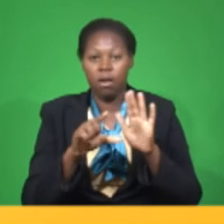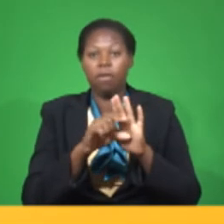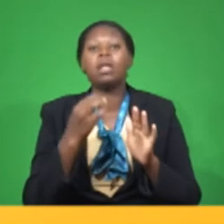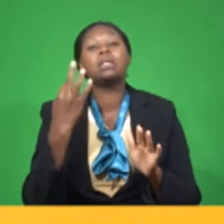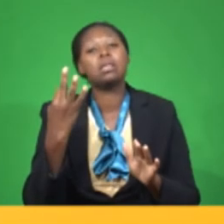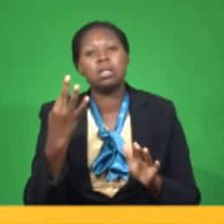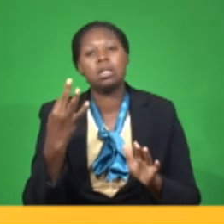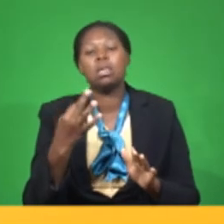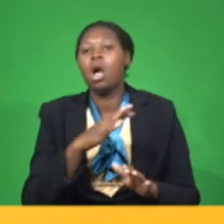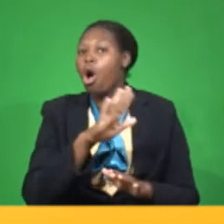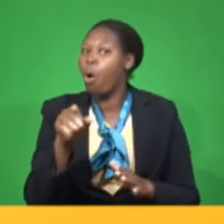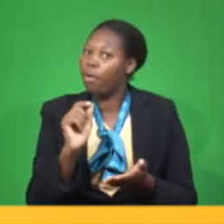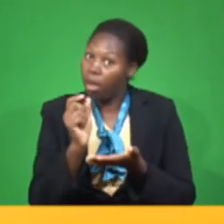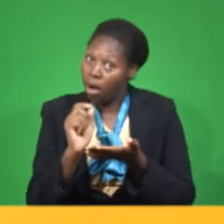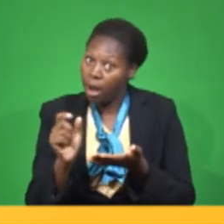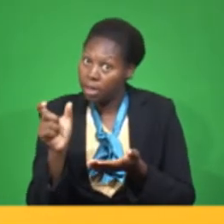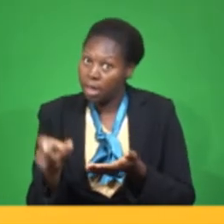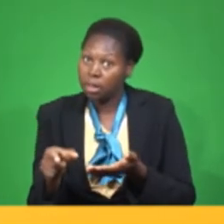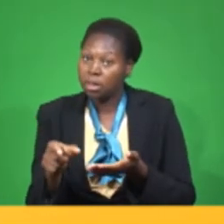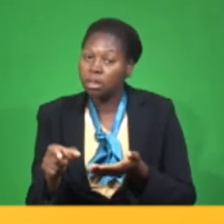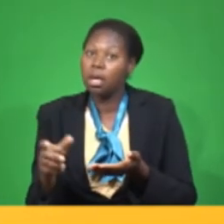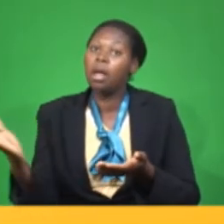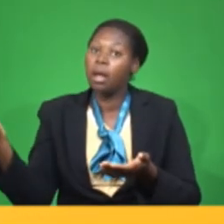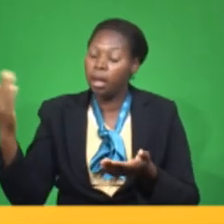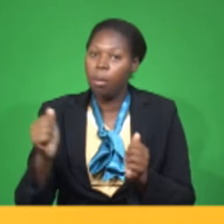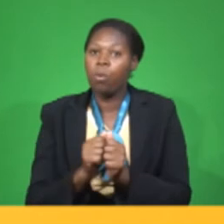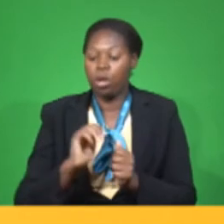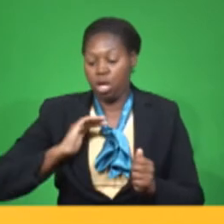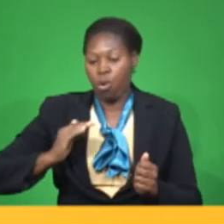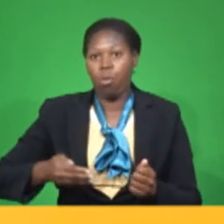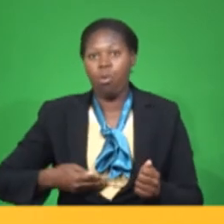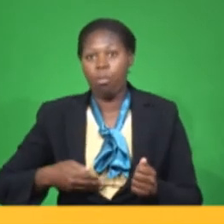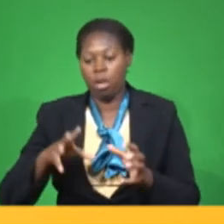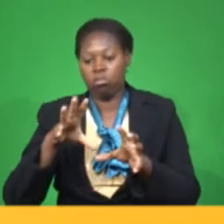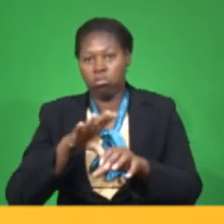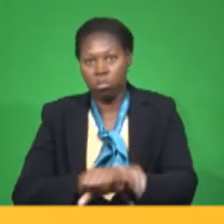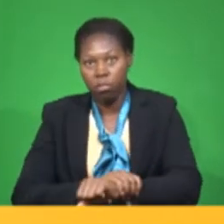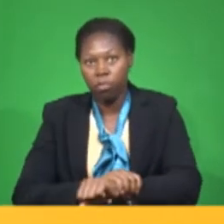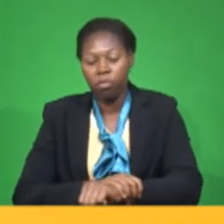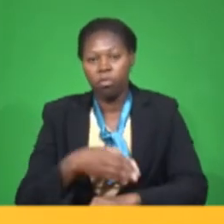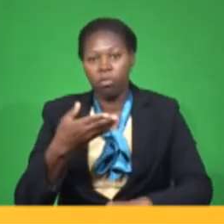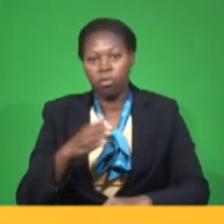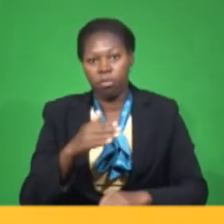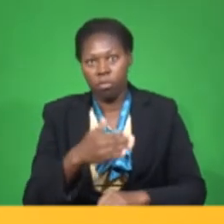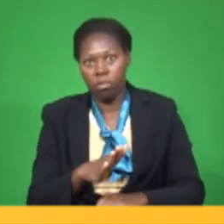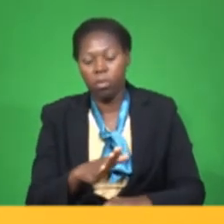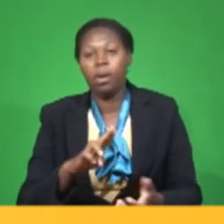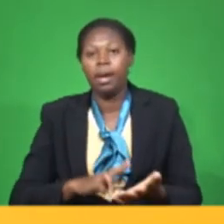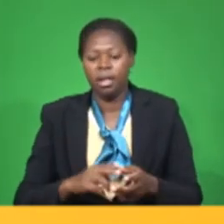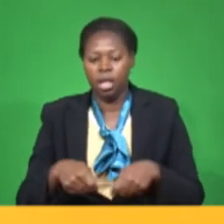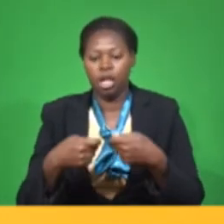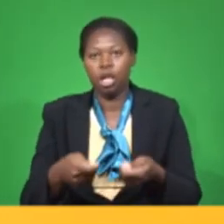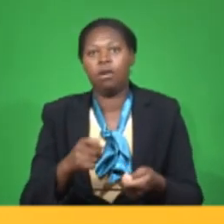Vanyori nevafarisi vakauya kwari nemukadzi wakanga abatwa achifera. Vakamuisa pakati pavo. Verse